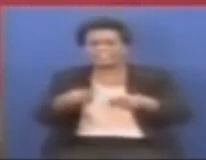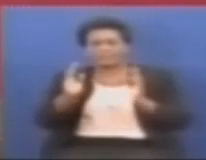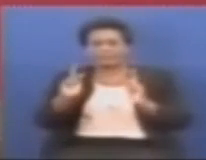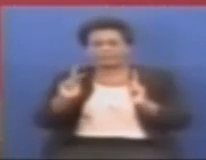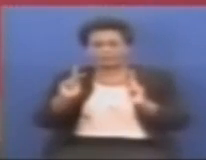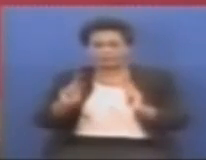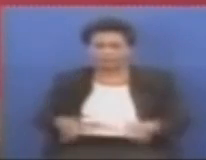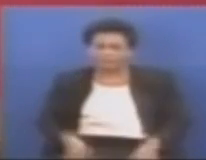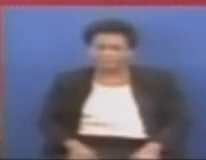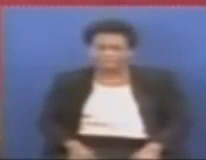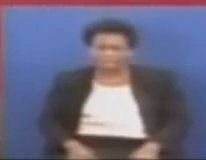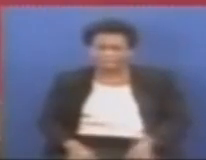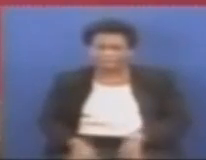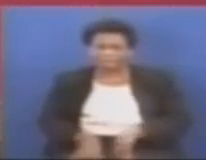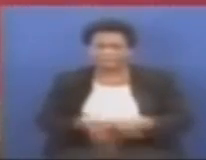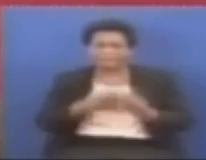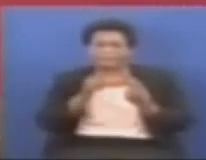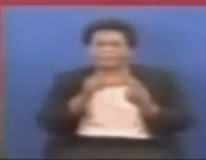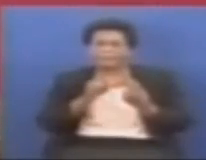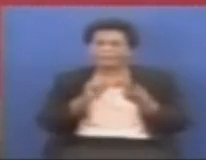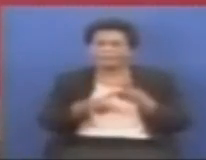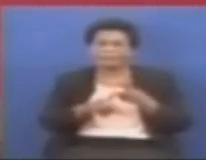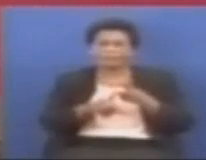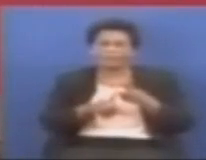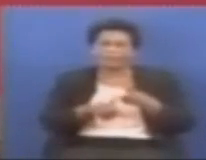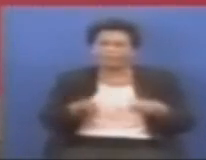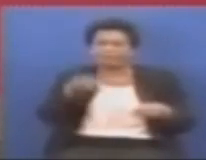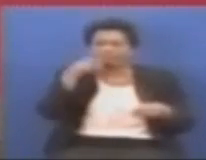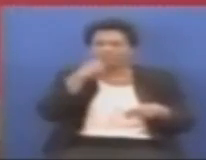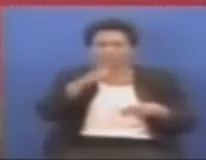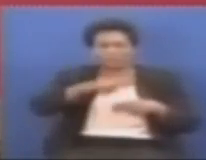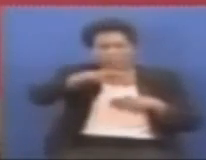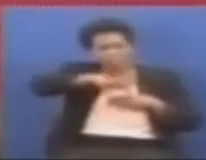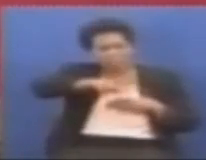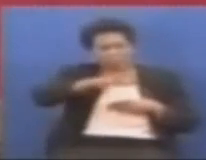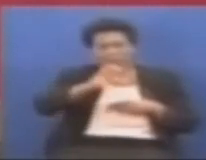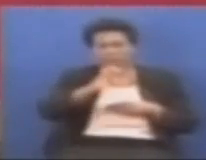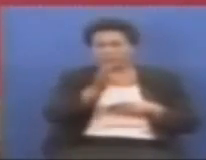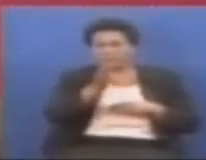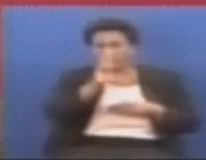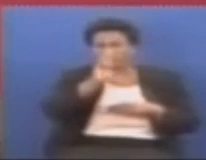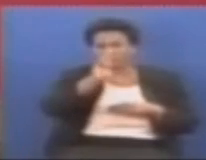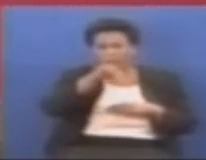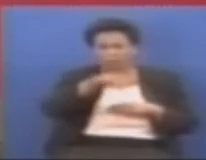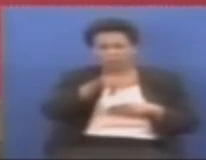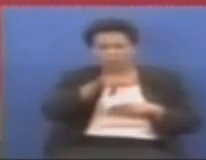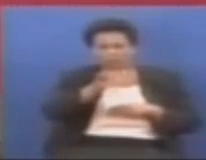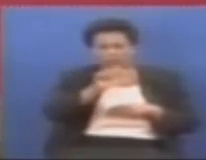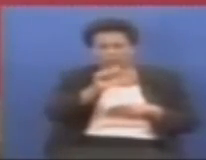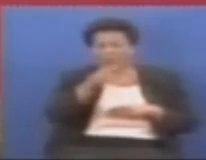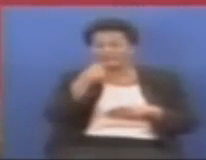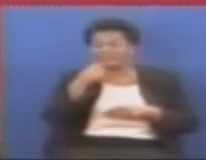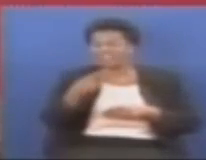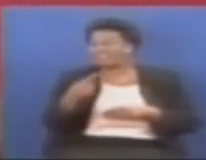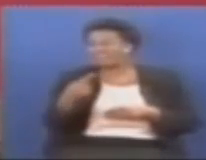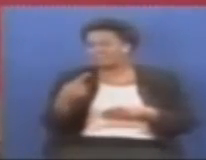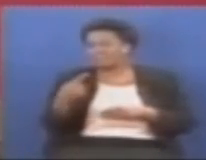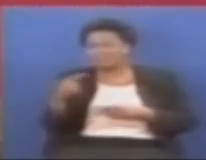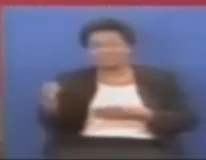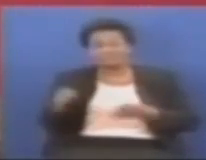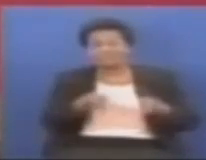Spika anaongelea katika jimbo lake ambalo anasema linafanana sana na jimbo la swali la